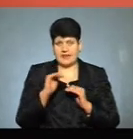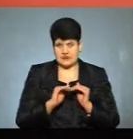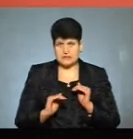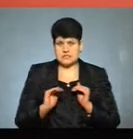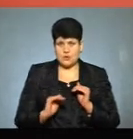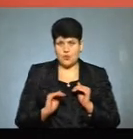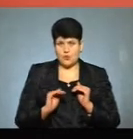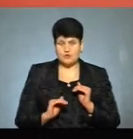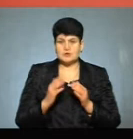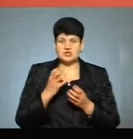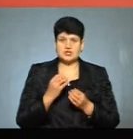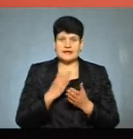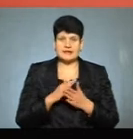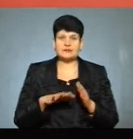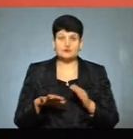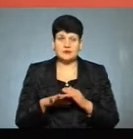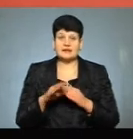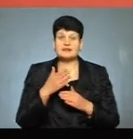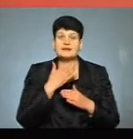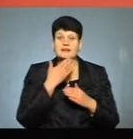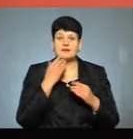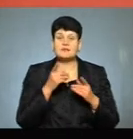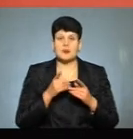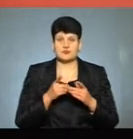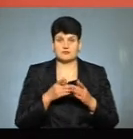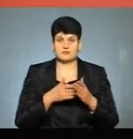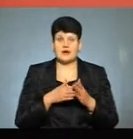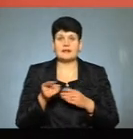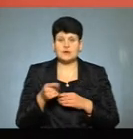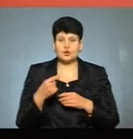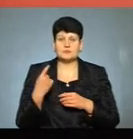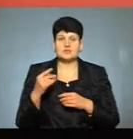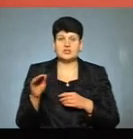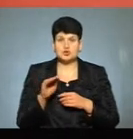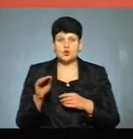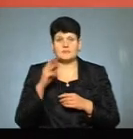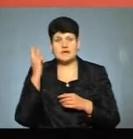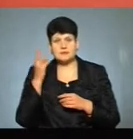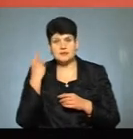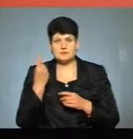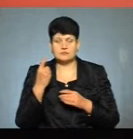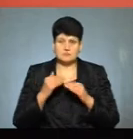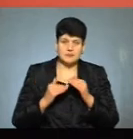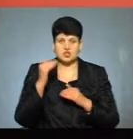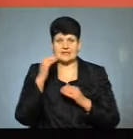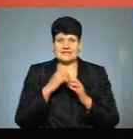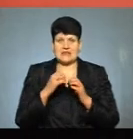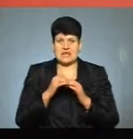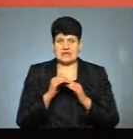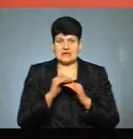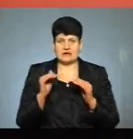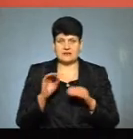і є ще території, які навіть не перетнули під поріг. Але Тернопільська, Житомирська, Хмельницька перетнули середній рівень